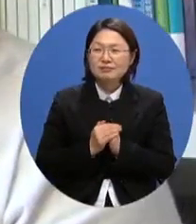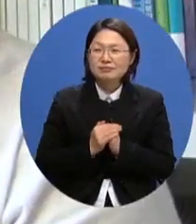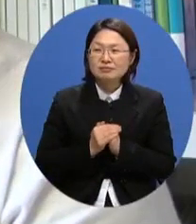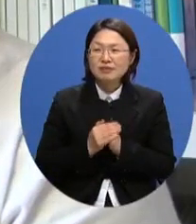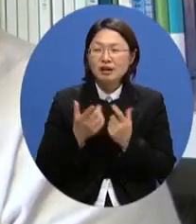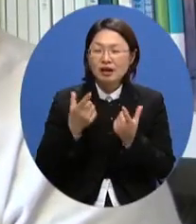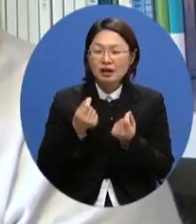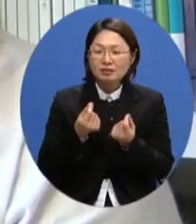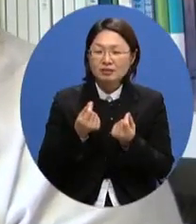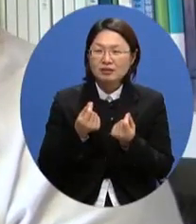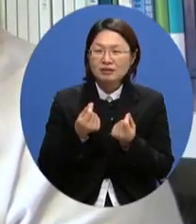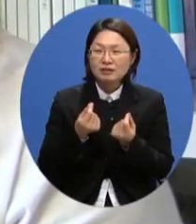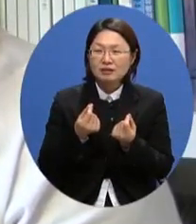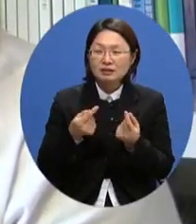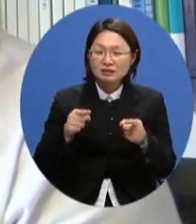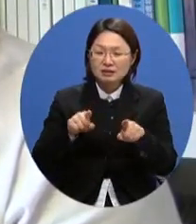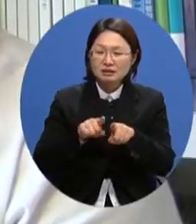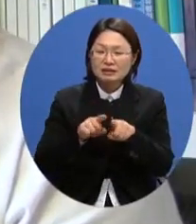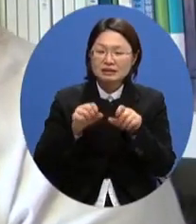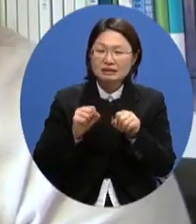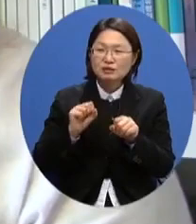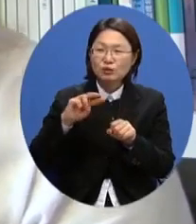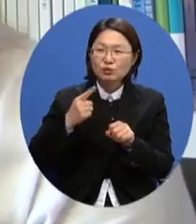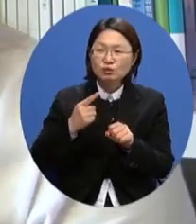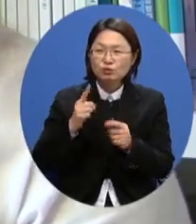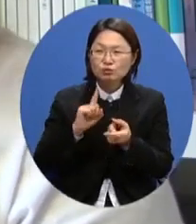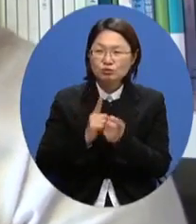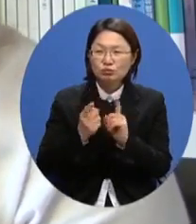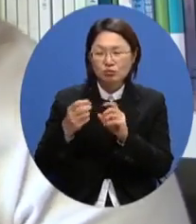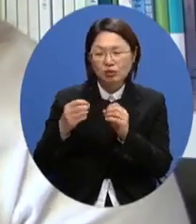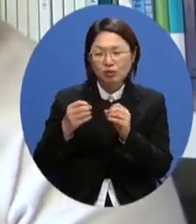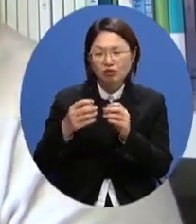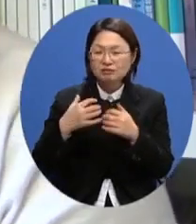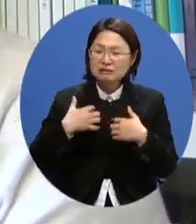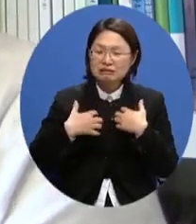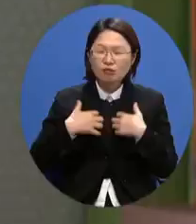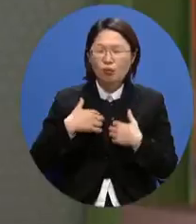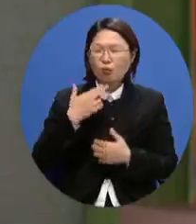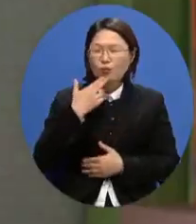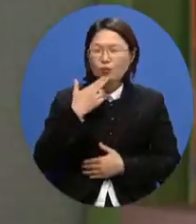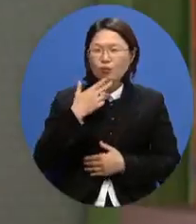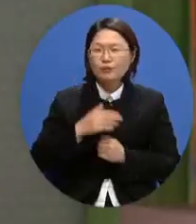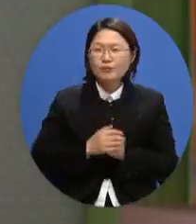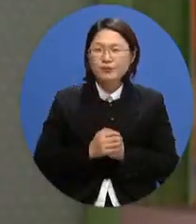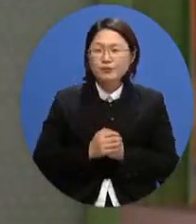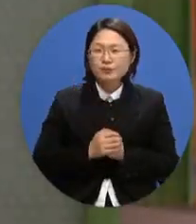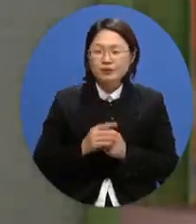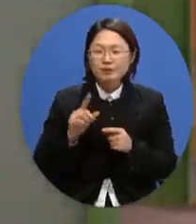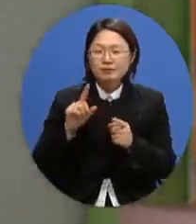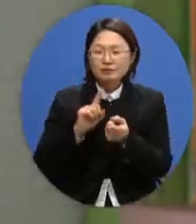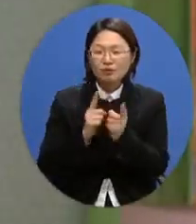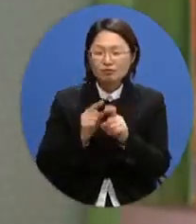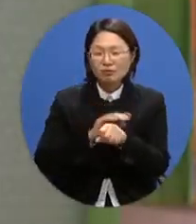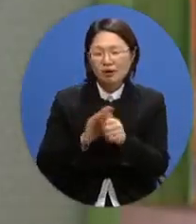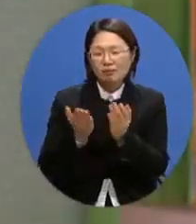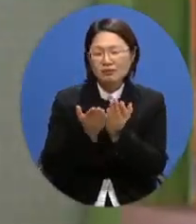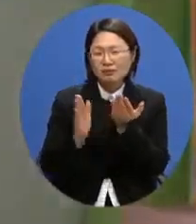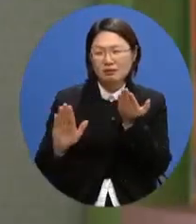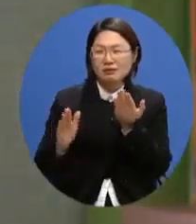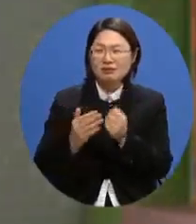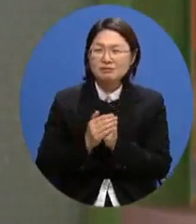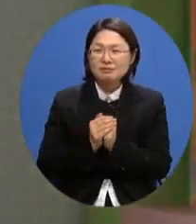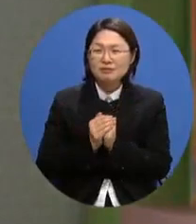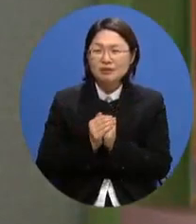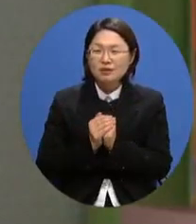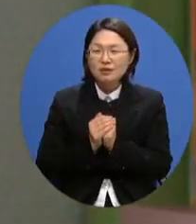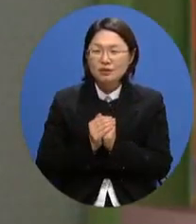같이 있어도 뭐 이렇게 얘기를 해서 뭐 즐겁지 않은. 그러니까 너무 안 맞아요. 근데